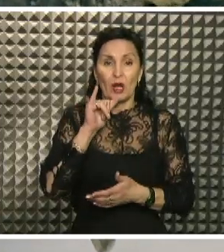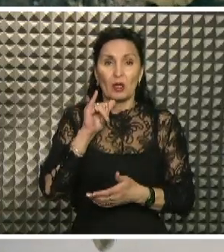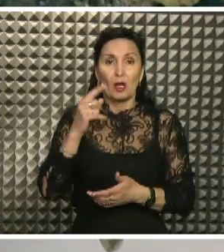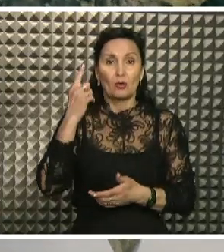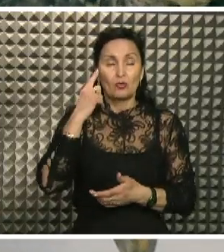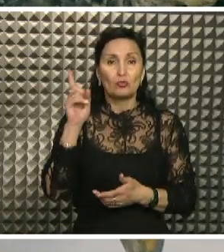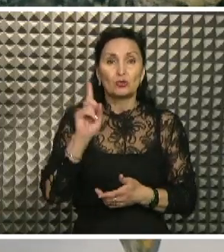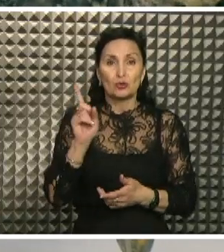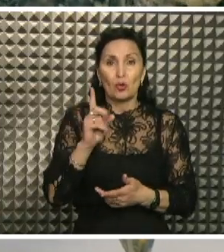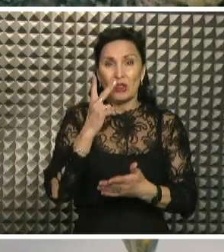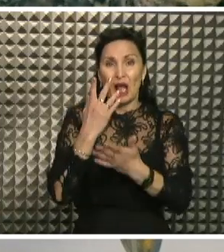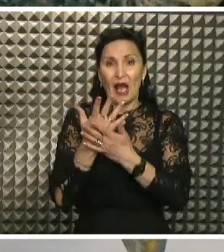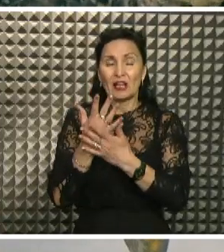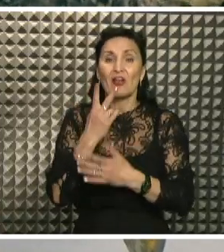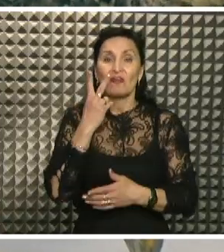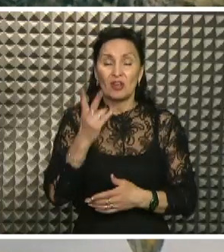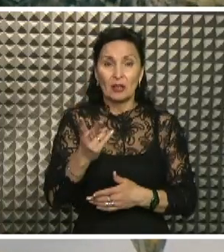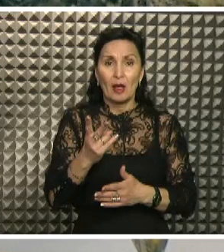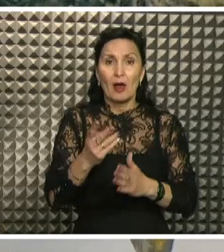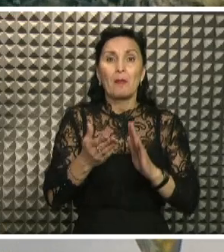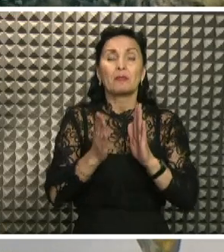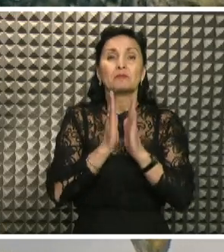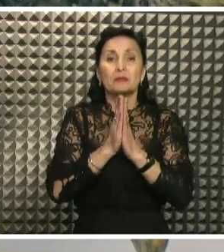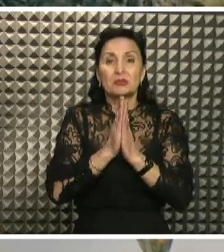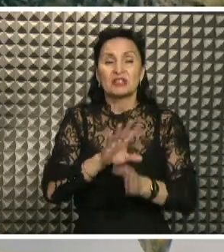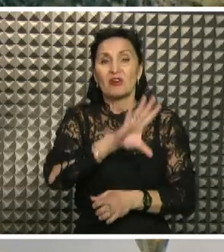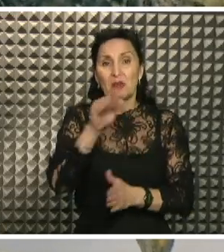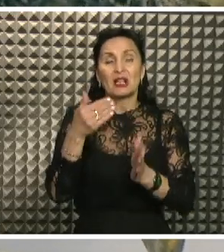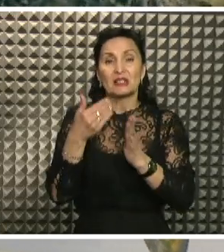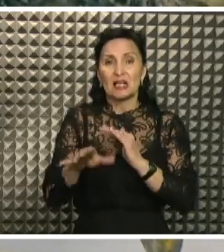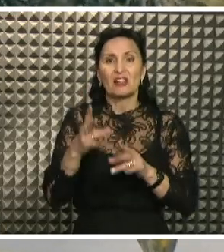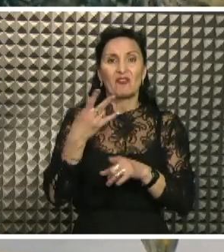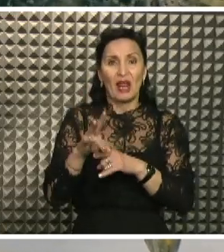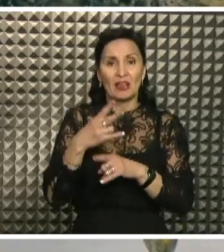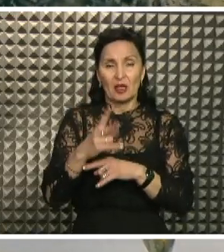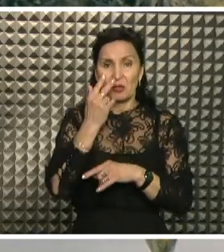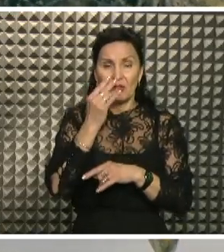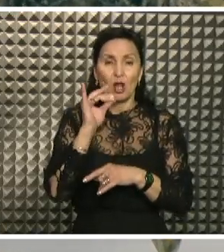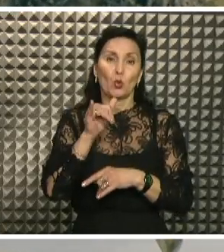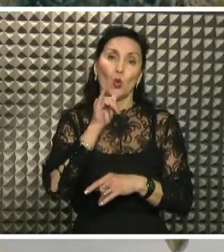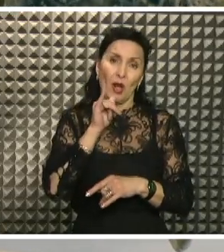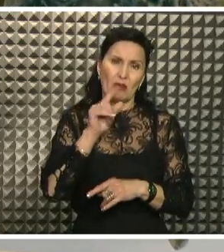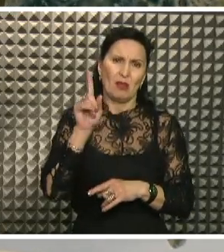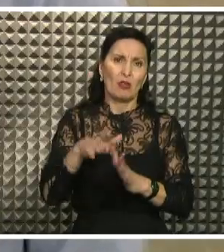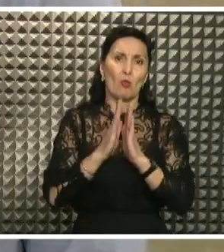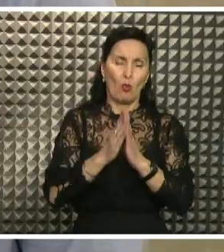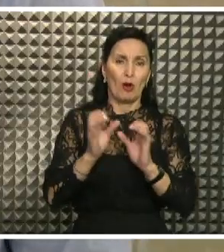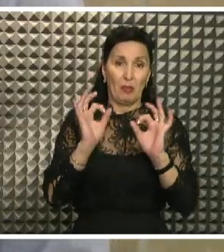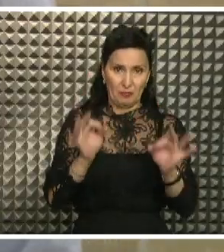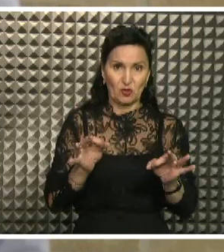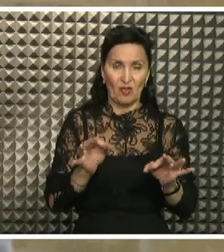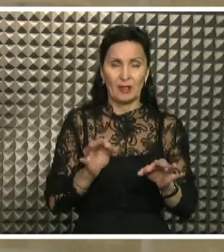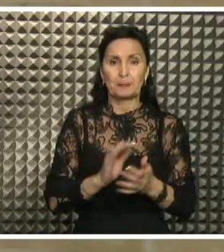еще поточни, да, наглядно видно. Призываем вас отказаться от вредных привычек, да, и от курения тем более. Конечно. Все верно?